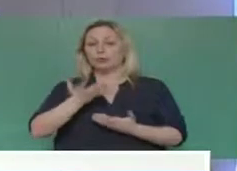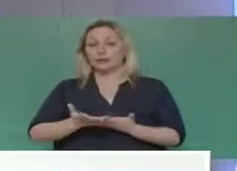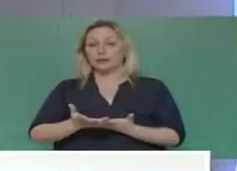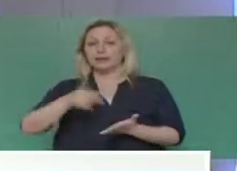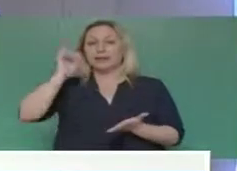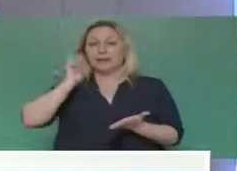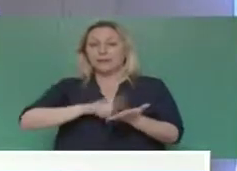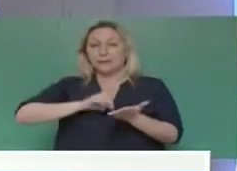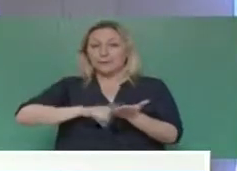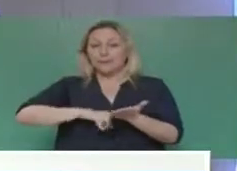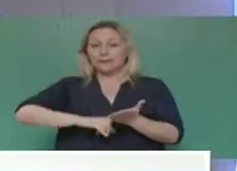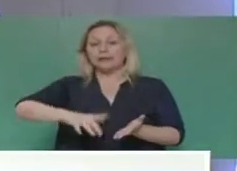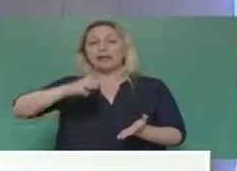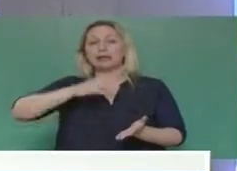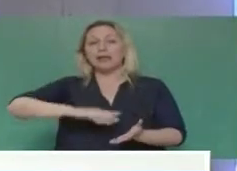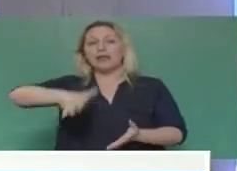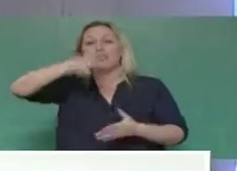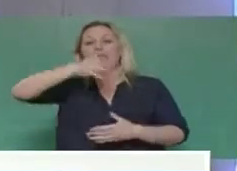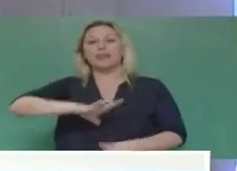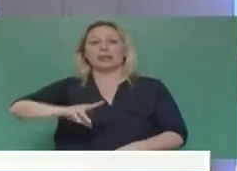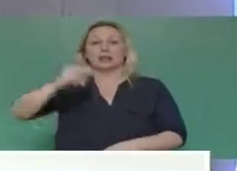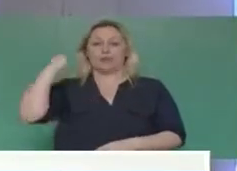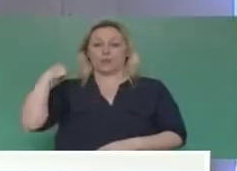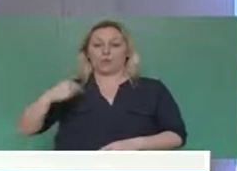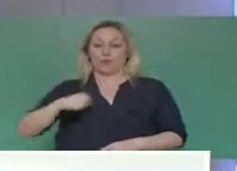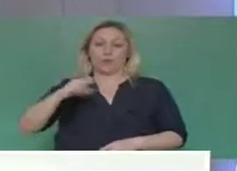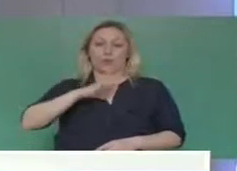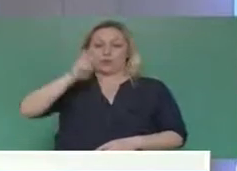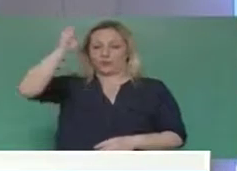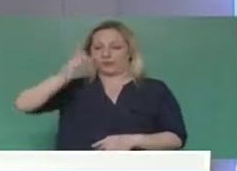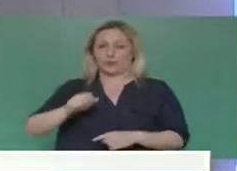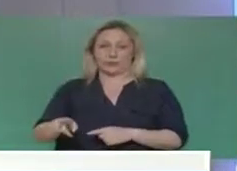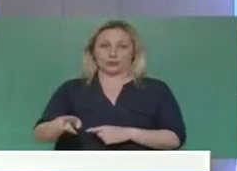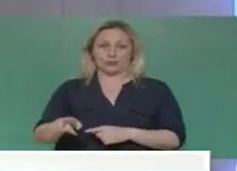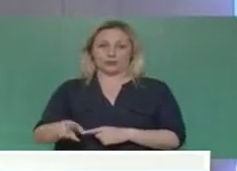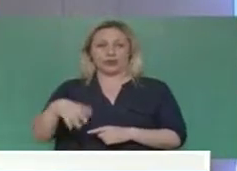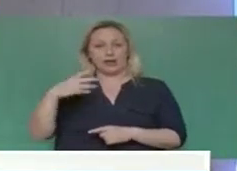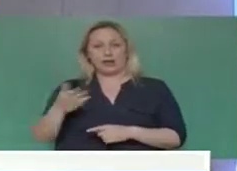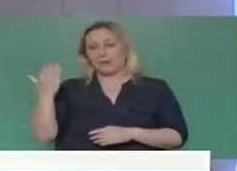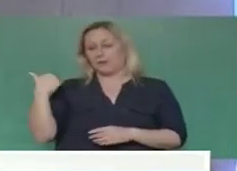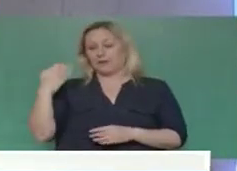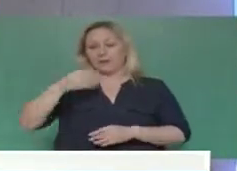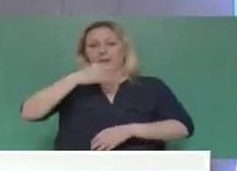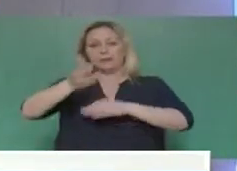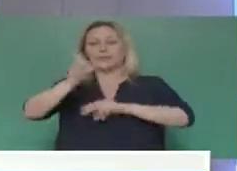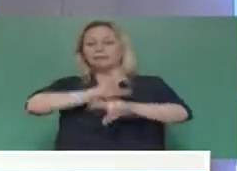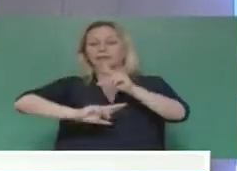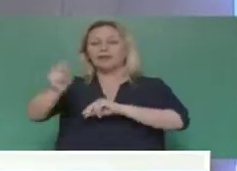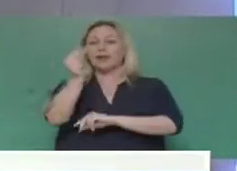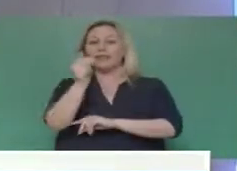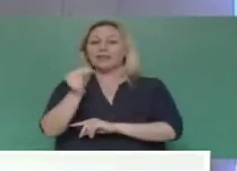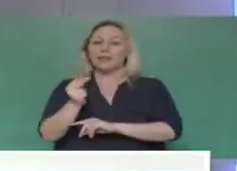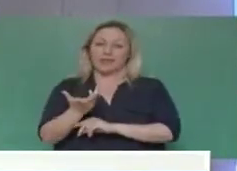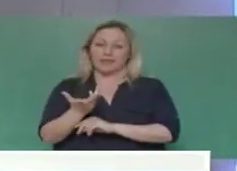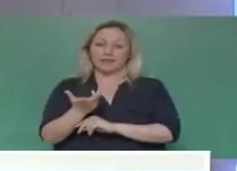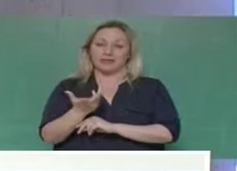πρέπει να υπάρχει η βούληση από τον Δήμαρχο. Υπάρχουν ζητήματα που αναφέρθησαν προηγουμένως. Μα δεν χρειάζεται